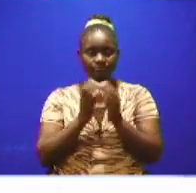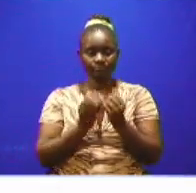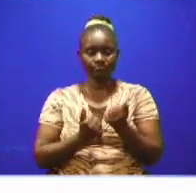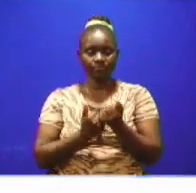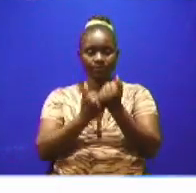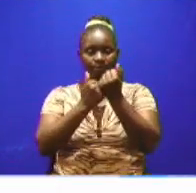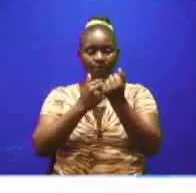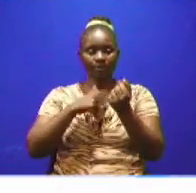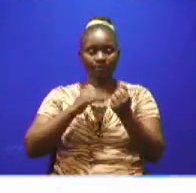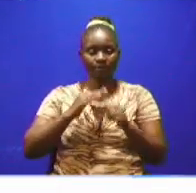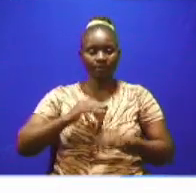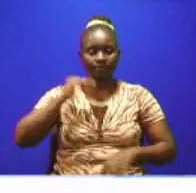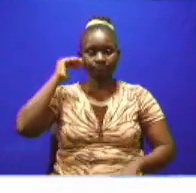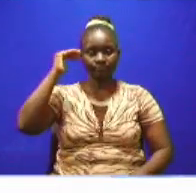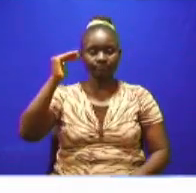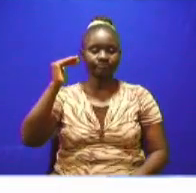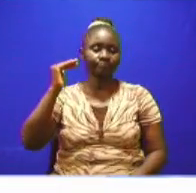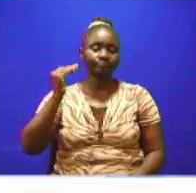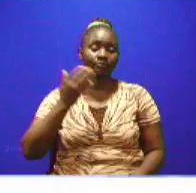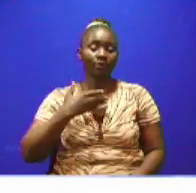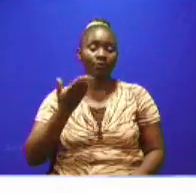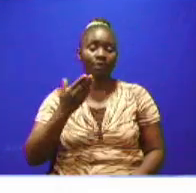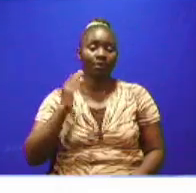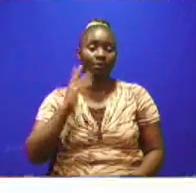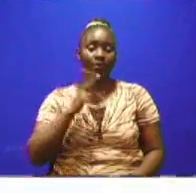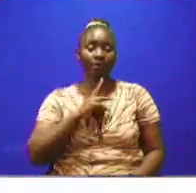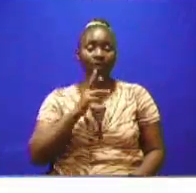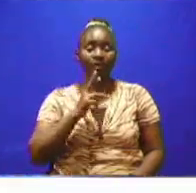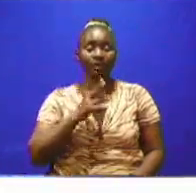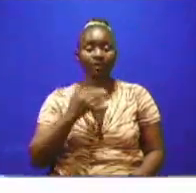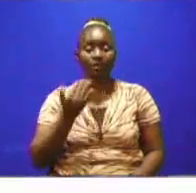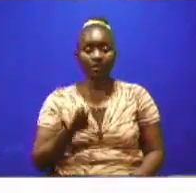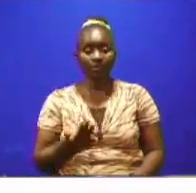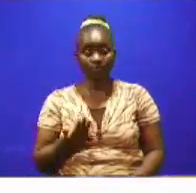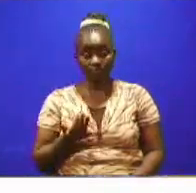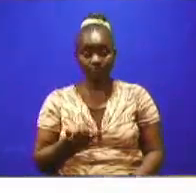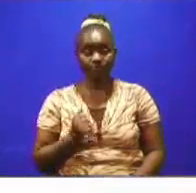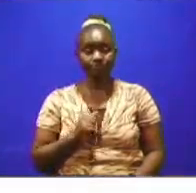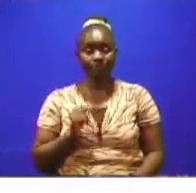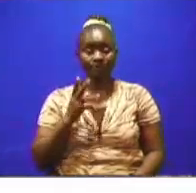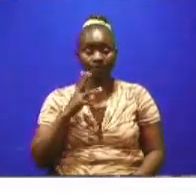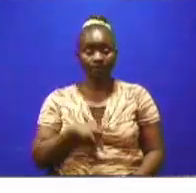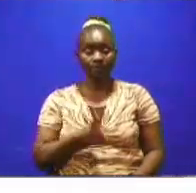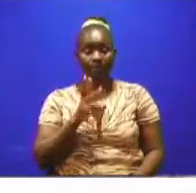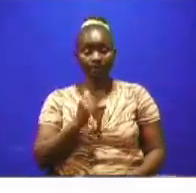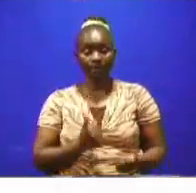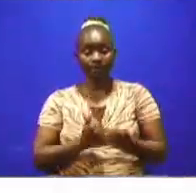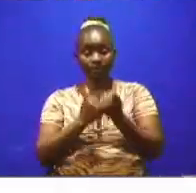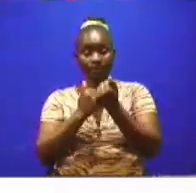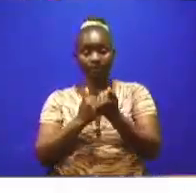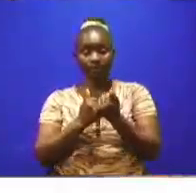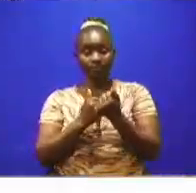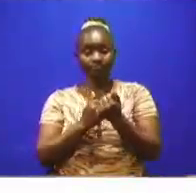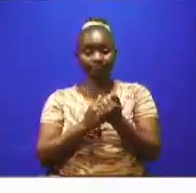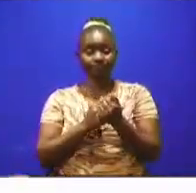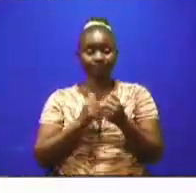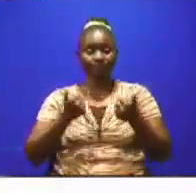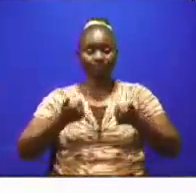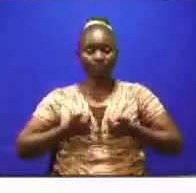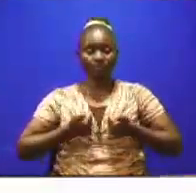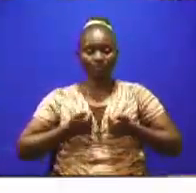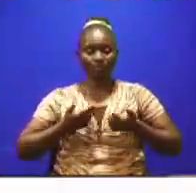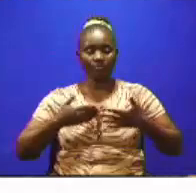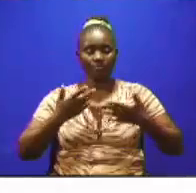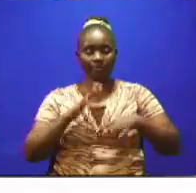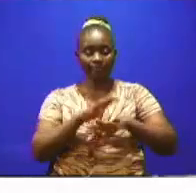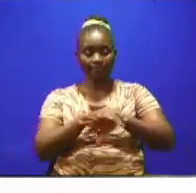toga kina baka toga soka wocha se tuachiete. Wuna enchere ya moyo gosira abana chinyaruka. Nigobana na